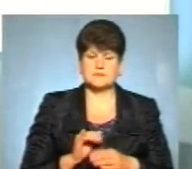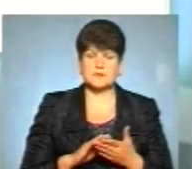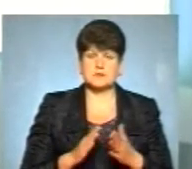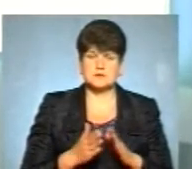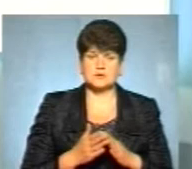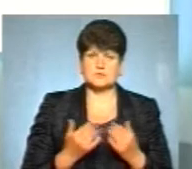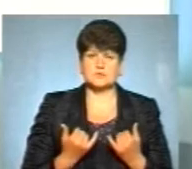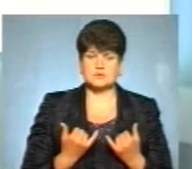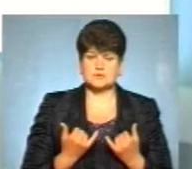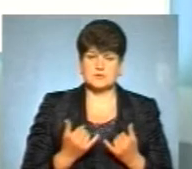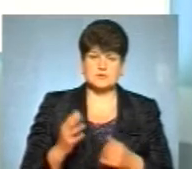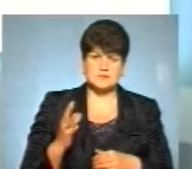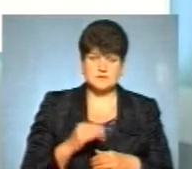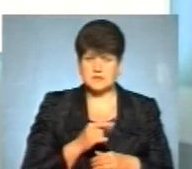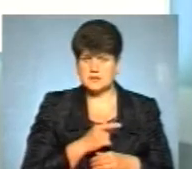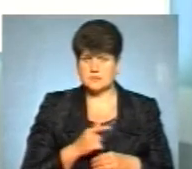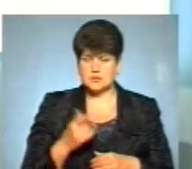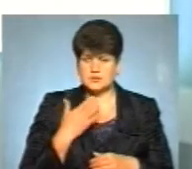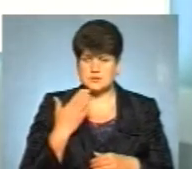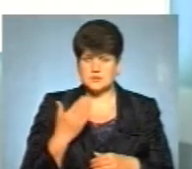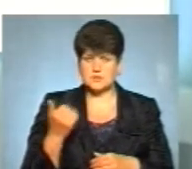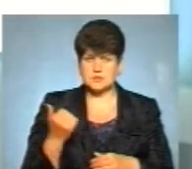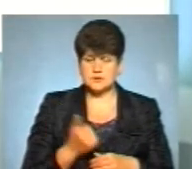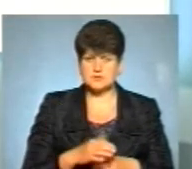Станом на сьогодні і взагалі на протязі останнього тижня було